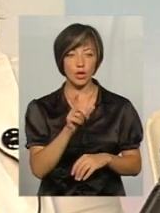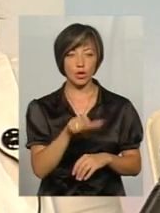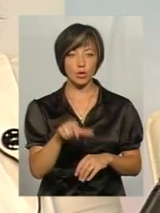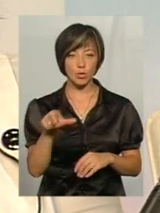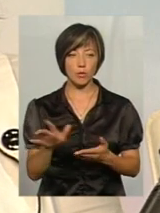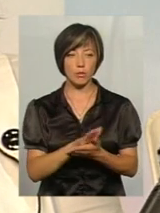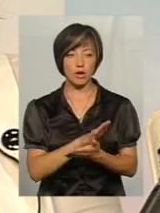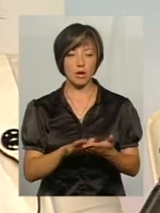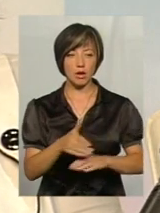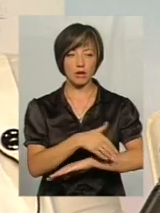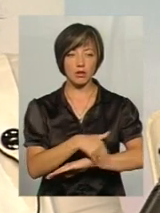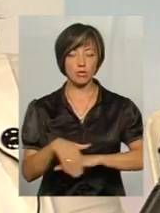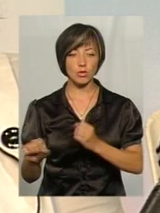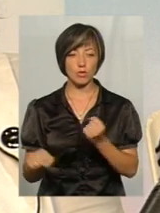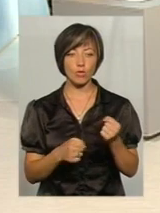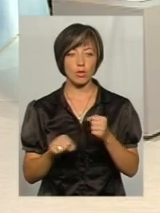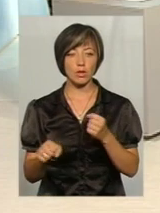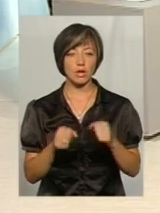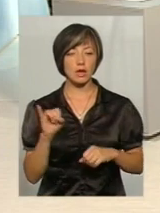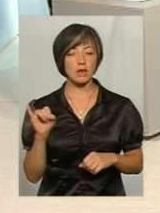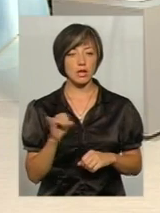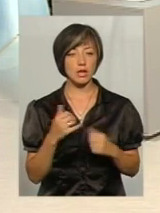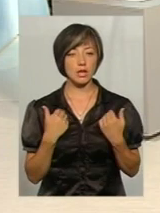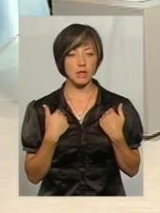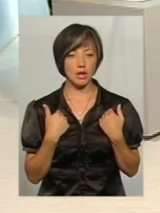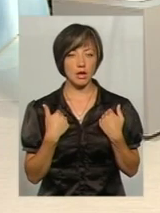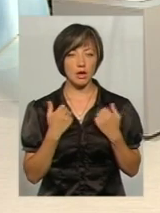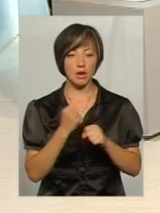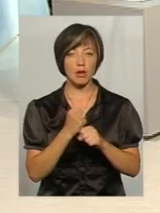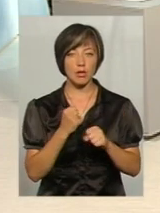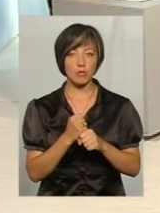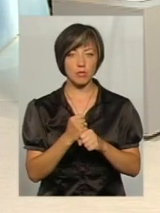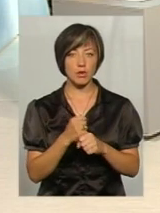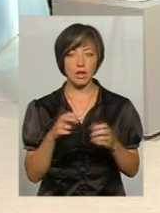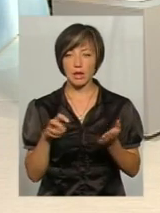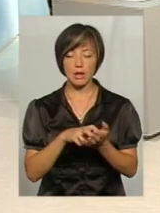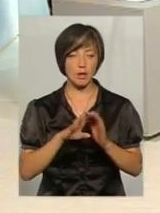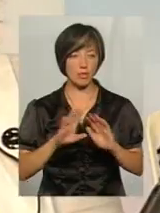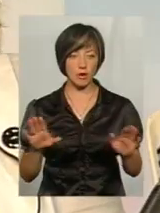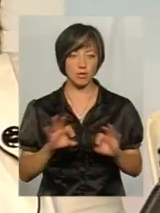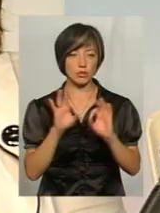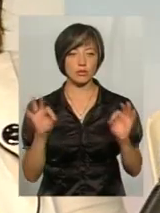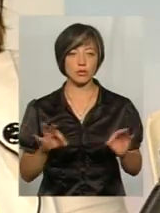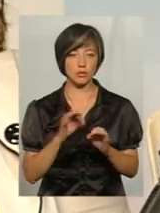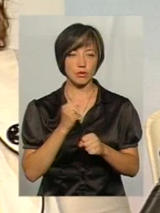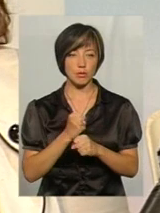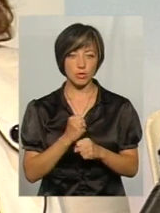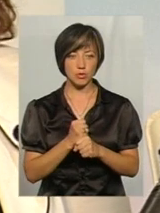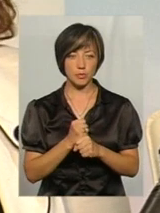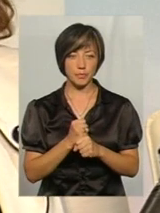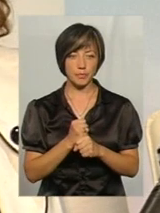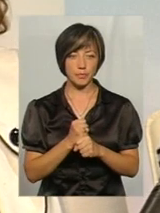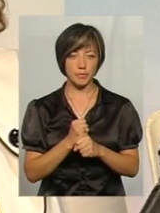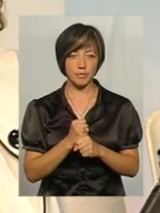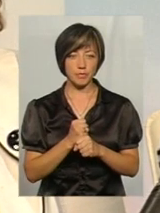на улице дворники. И я работу никакой не боюсь, ничего. Но,